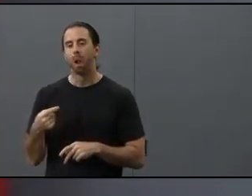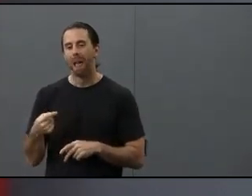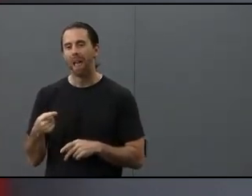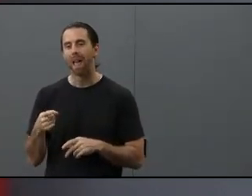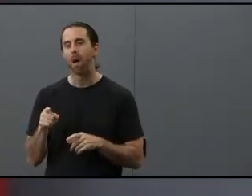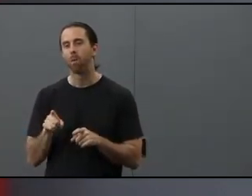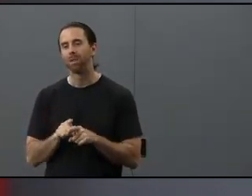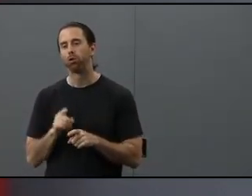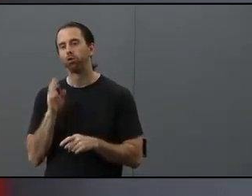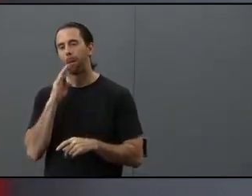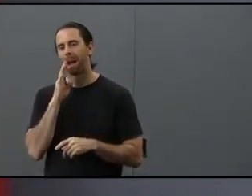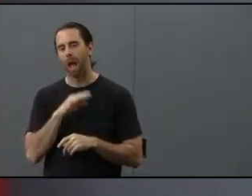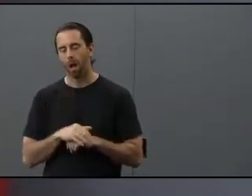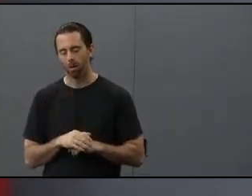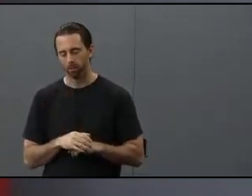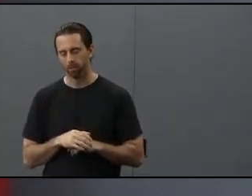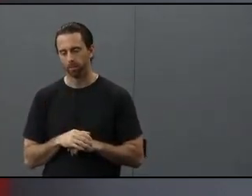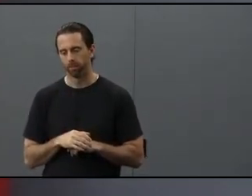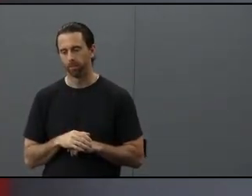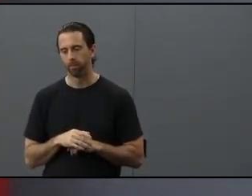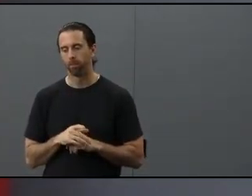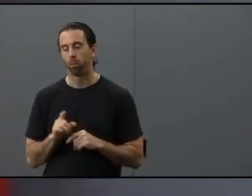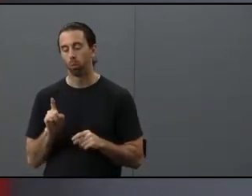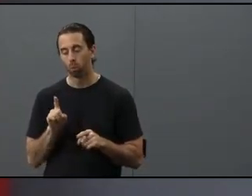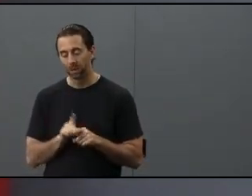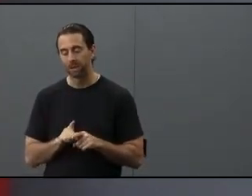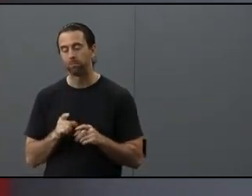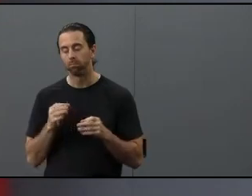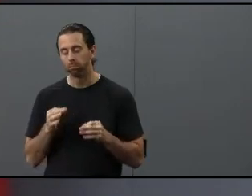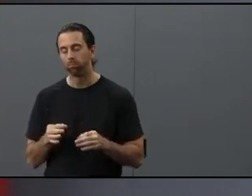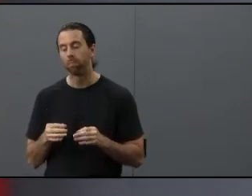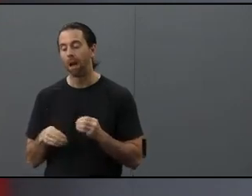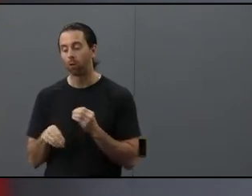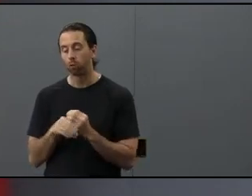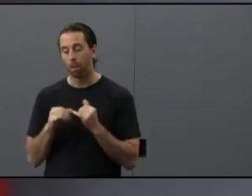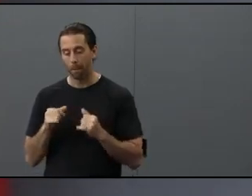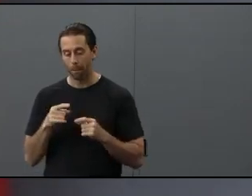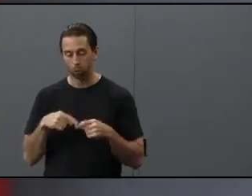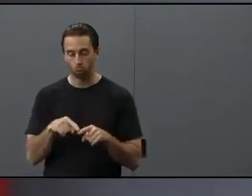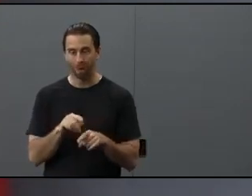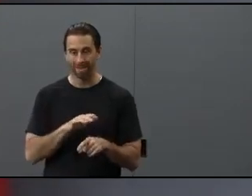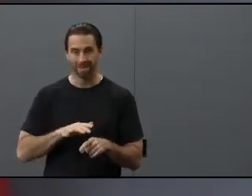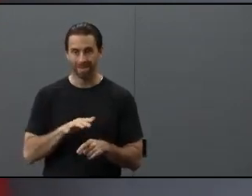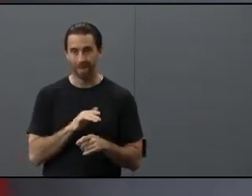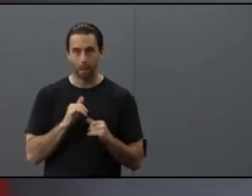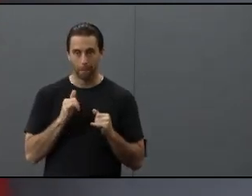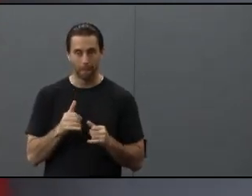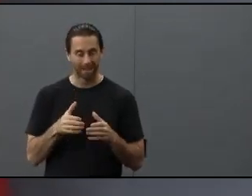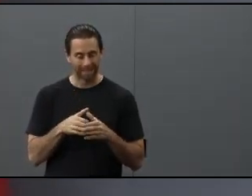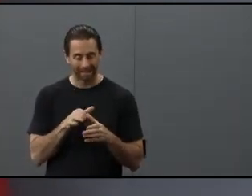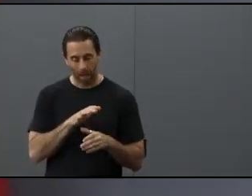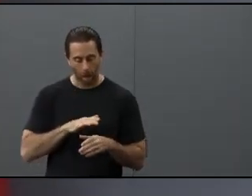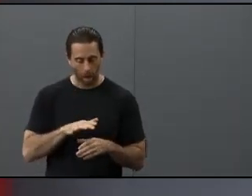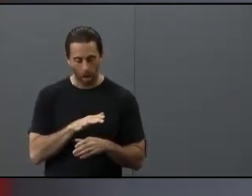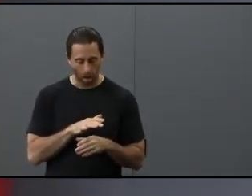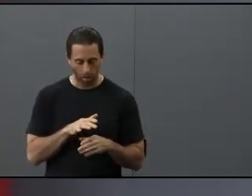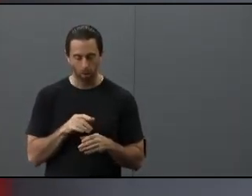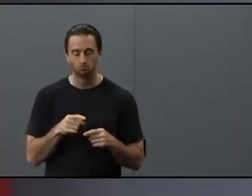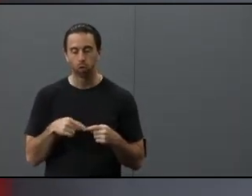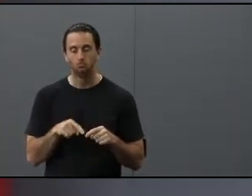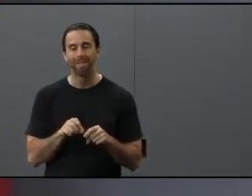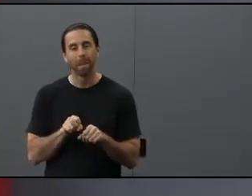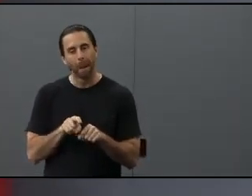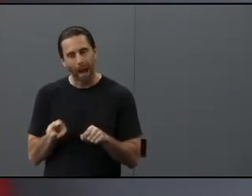et Champagneur de décréter aussi l'ajou dans la même zone exactement dans la même secteur d'une zone de